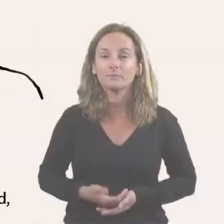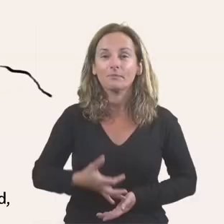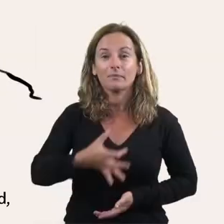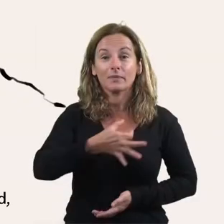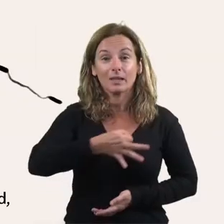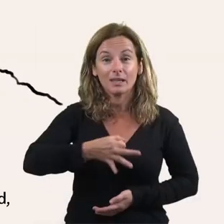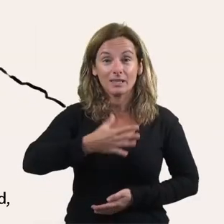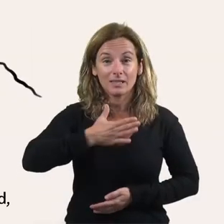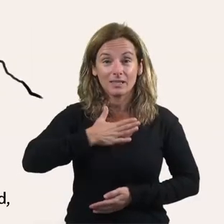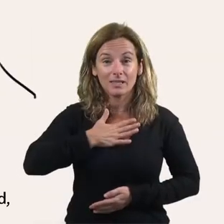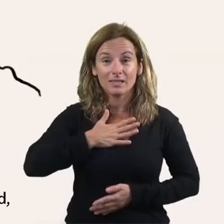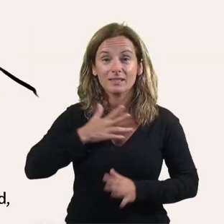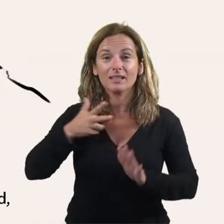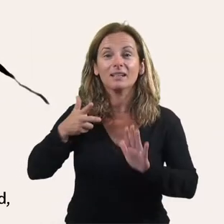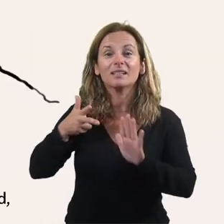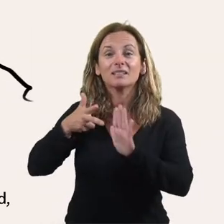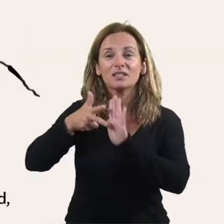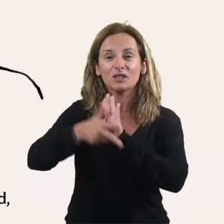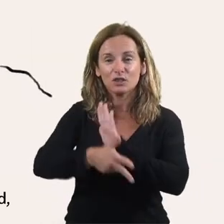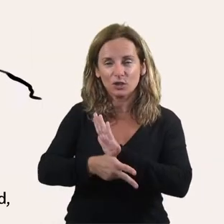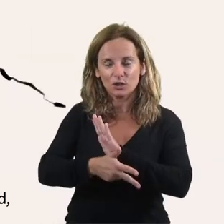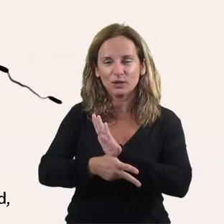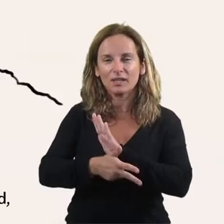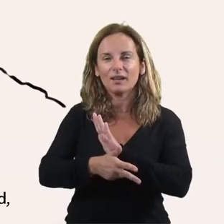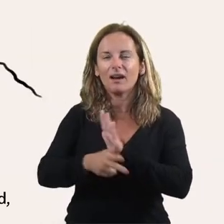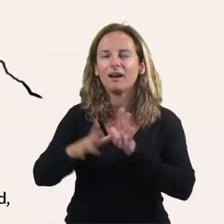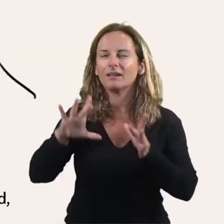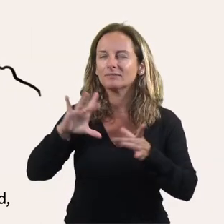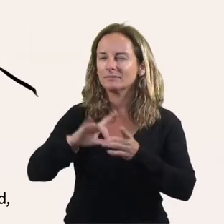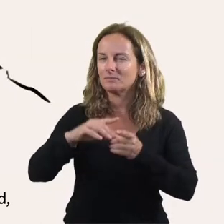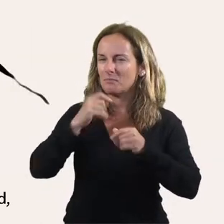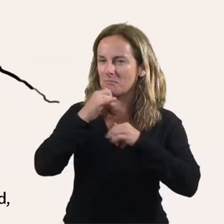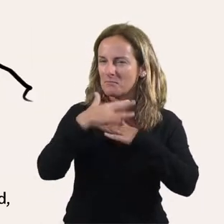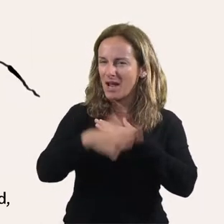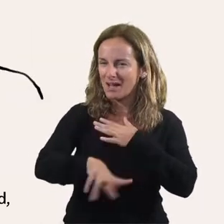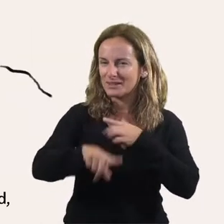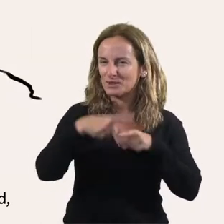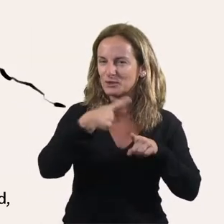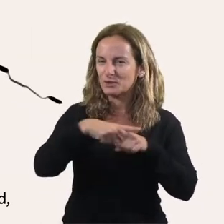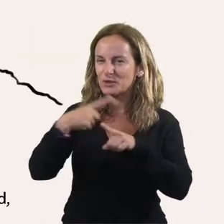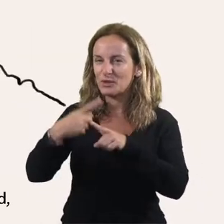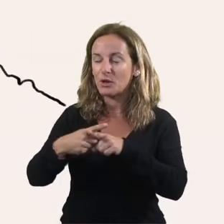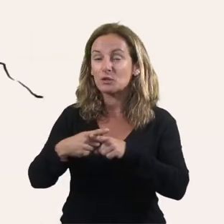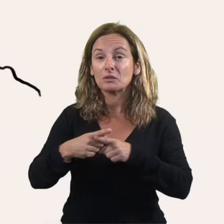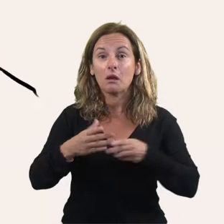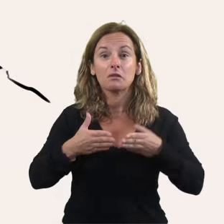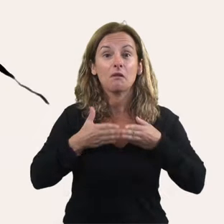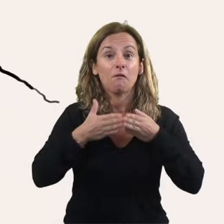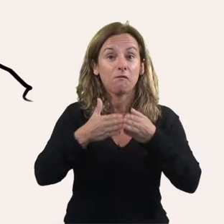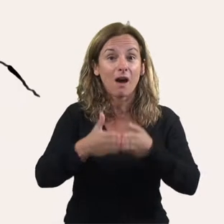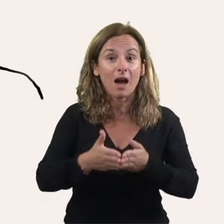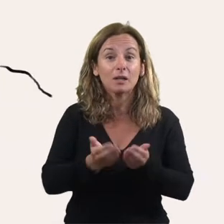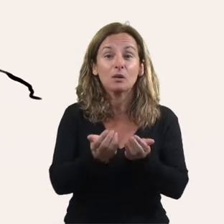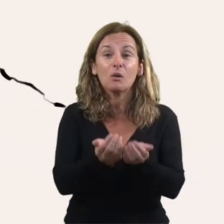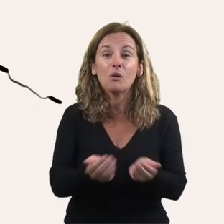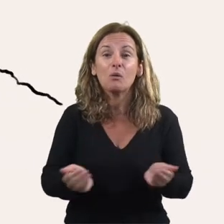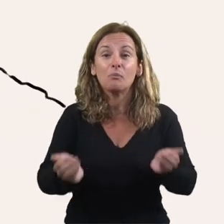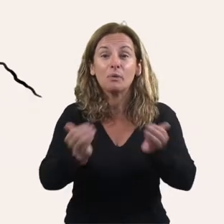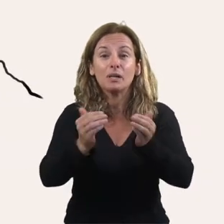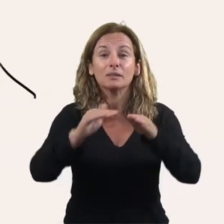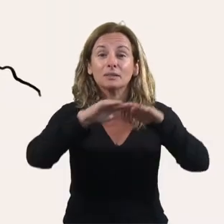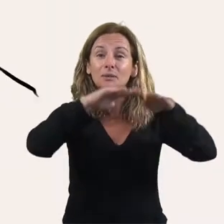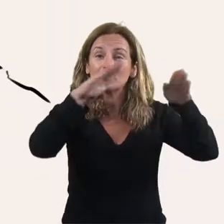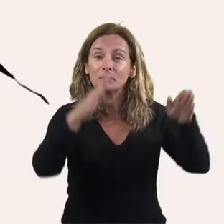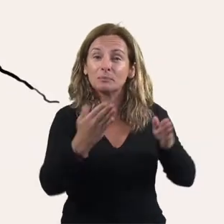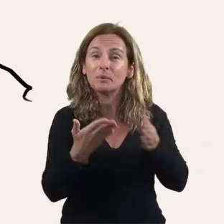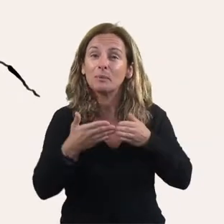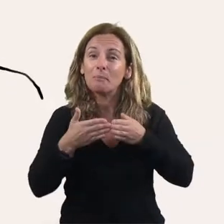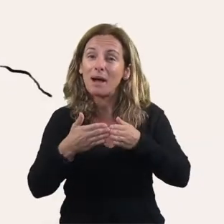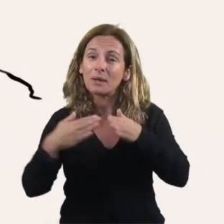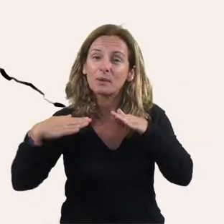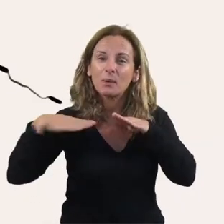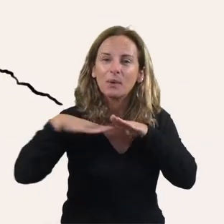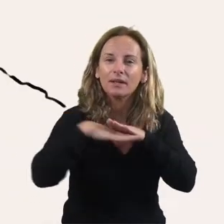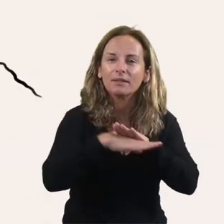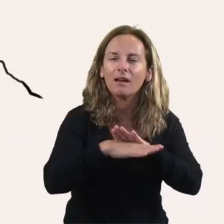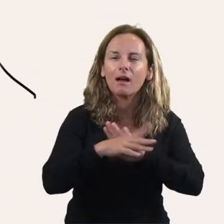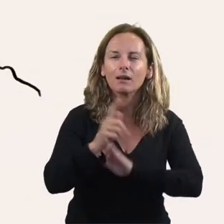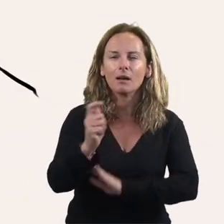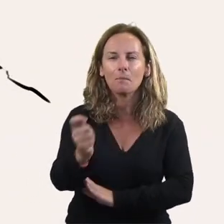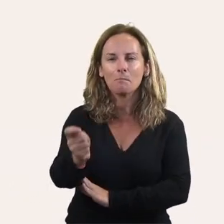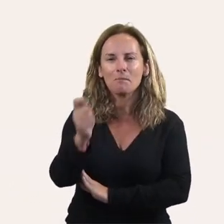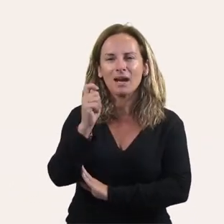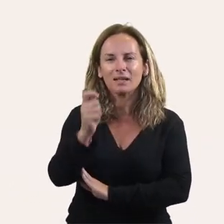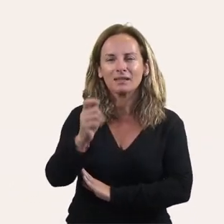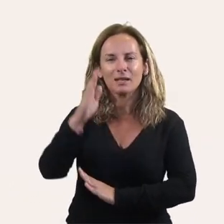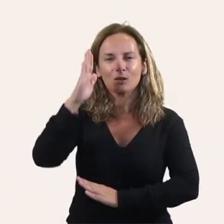La història de la nostra illa parla d'àmfores, d'escars, de llibres de bord, de fars, de mariners, d'embarcacions, d'oficis de la